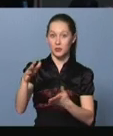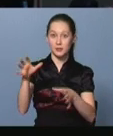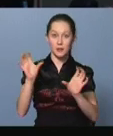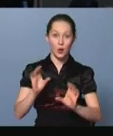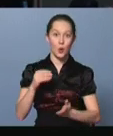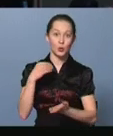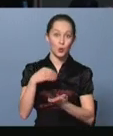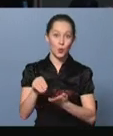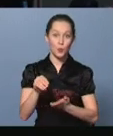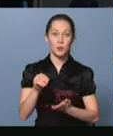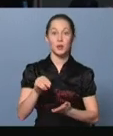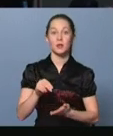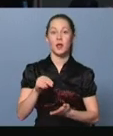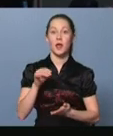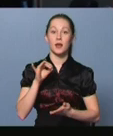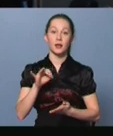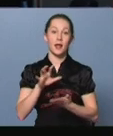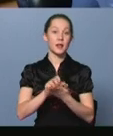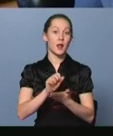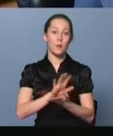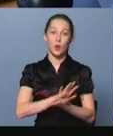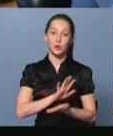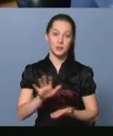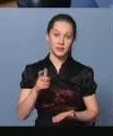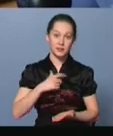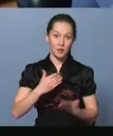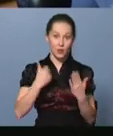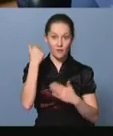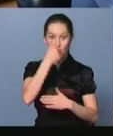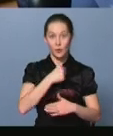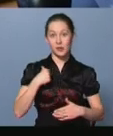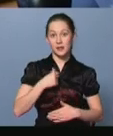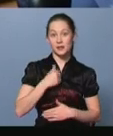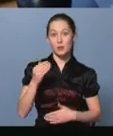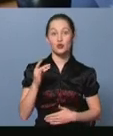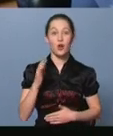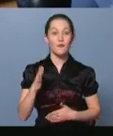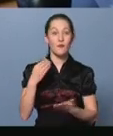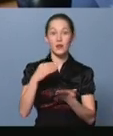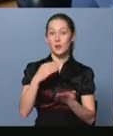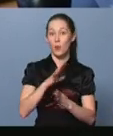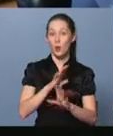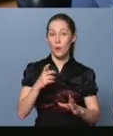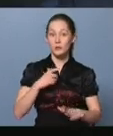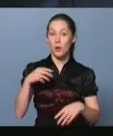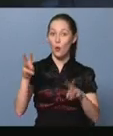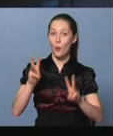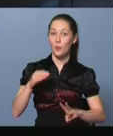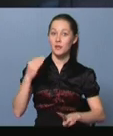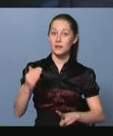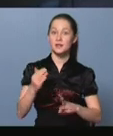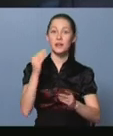купить. Это и потом не портит себе Новый год. Сам Сергей Журавлев живую ель не покупает. Дома министр ставит